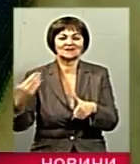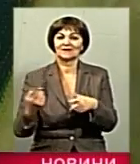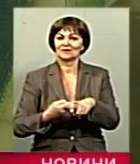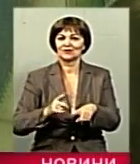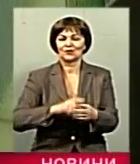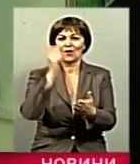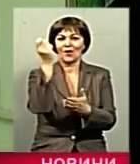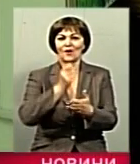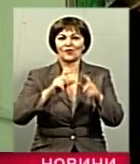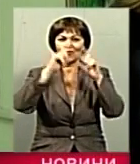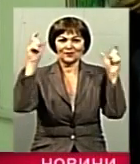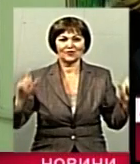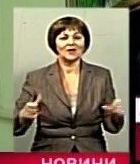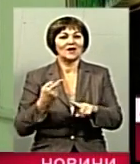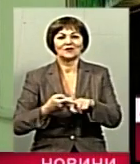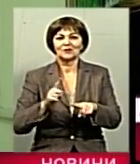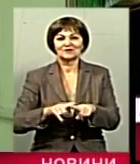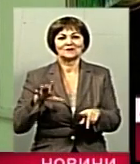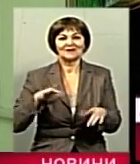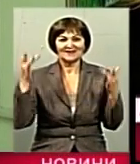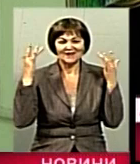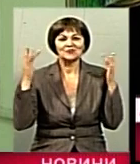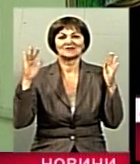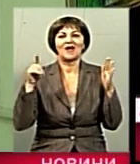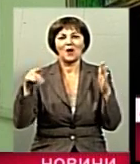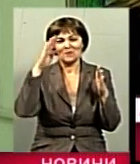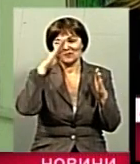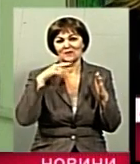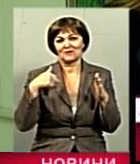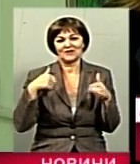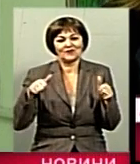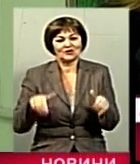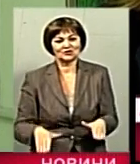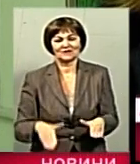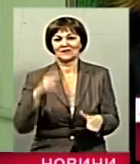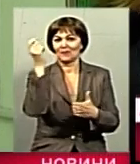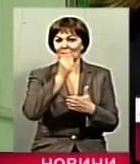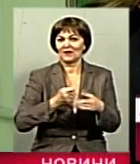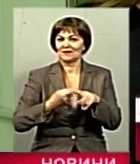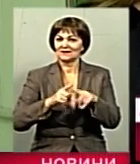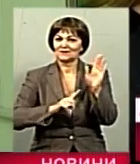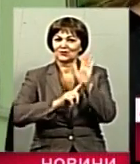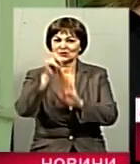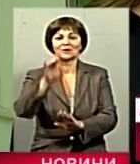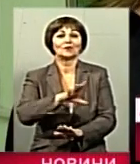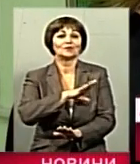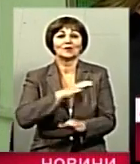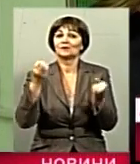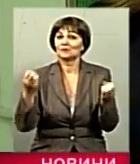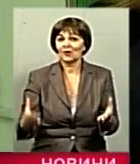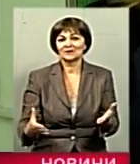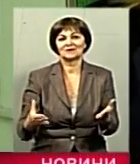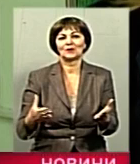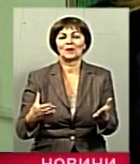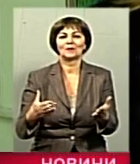роботу. Дуже неочікувано було, коли тато вирішив мене намалювати, адже з самого початку це були просто